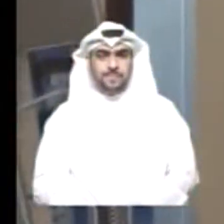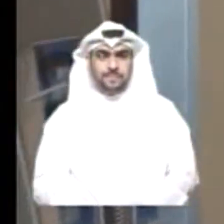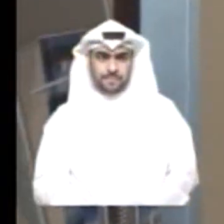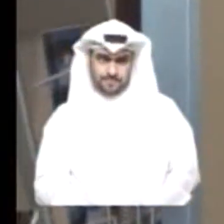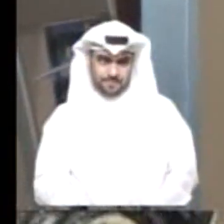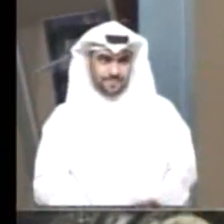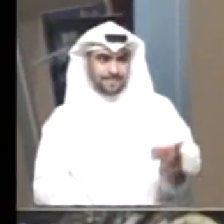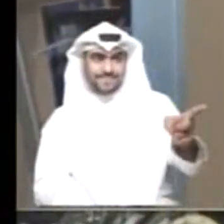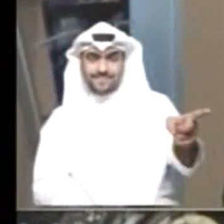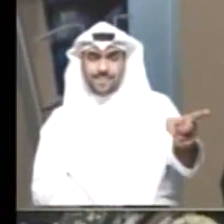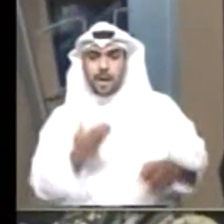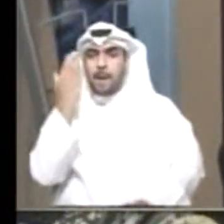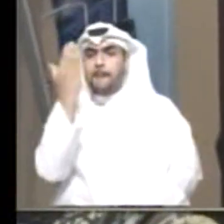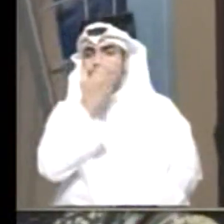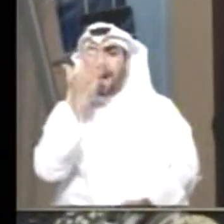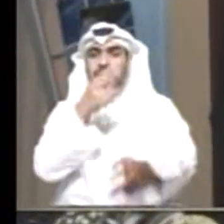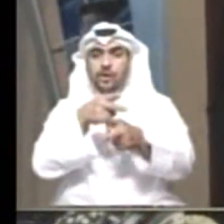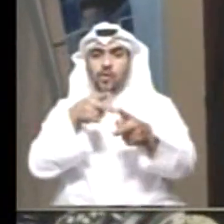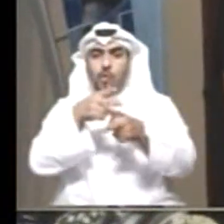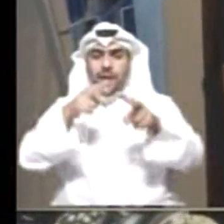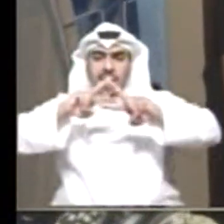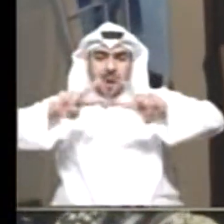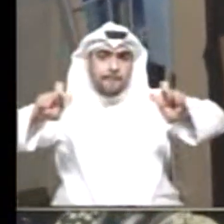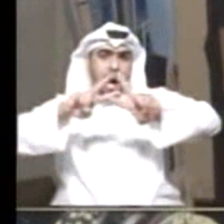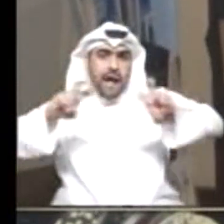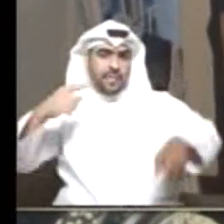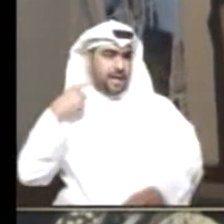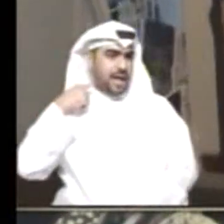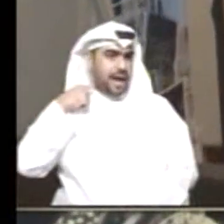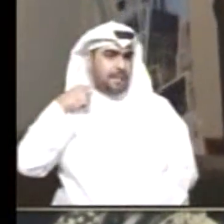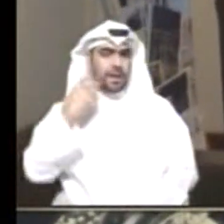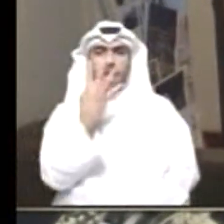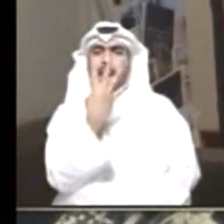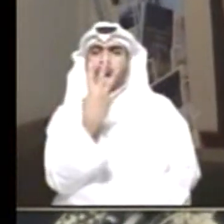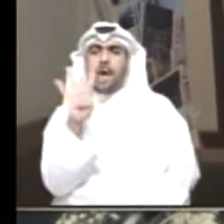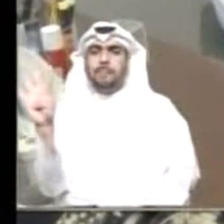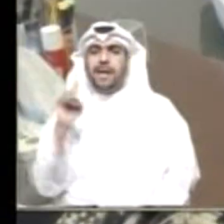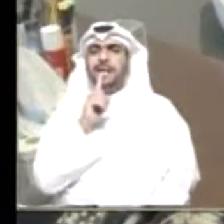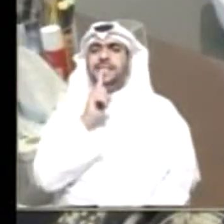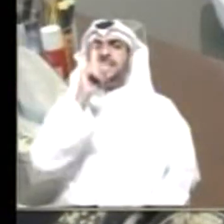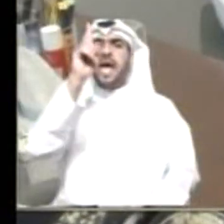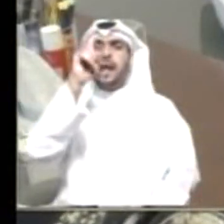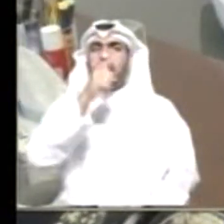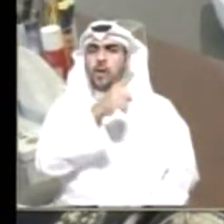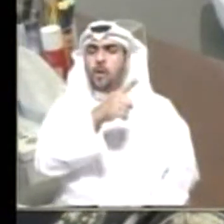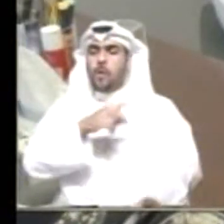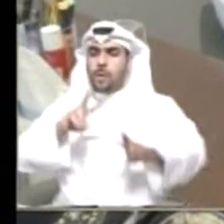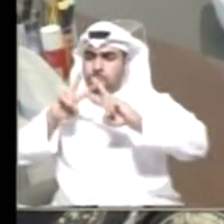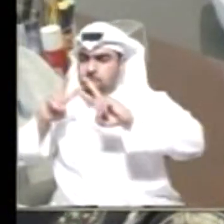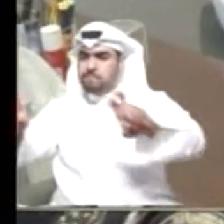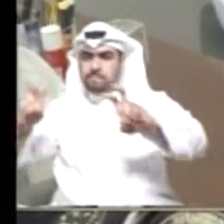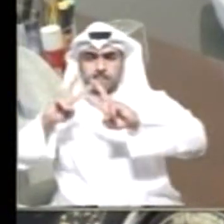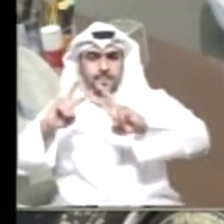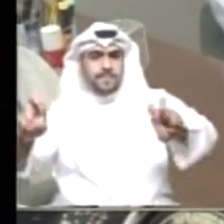منذ أكثر من 40 عاما ومعهد الكويت للأبحاث العلمية لا يألو جهدا في دعم البحث العلمي من خلال